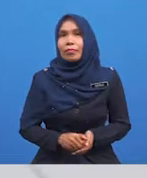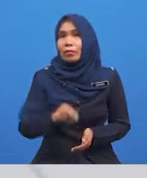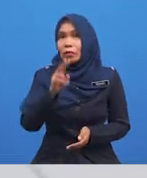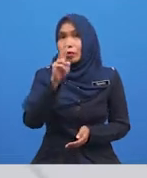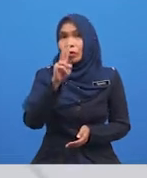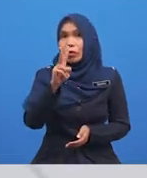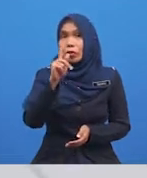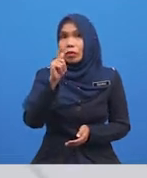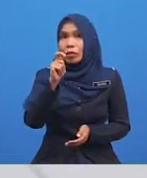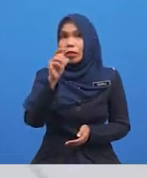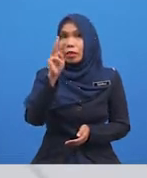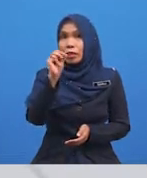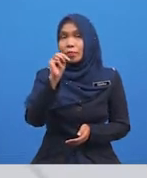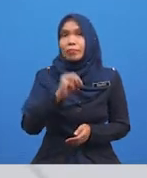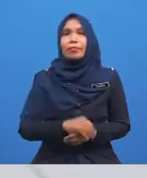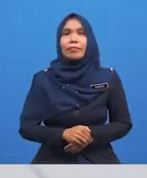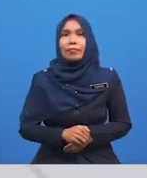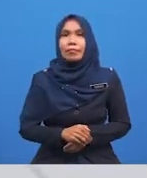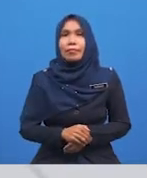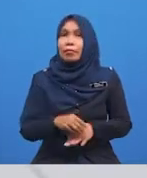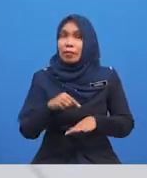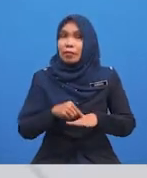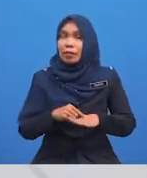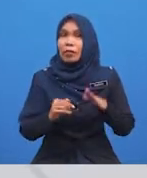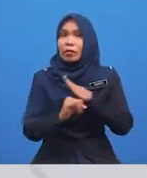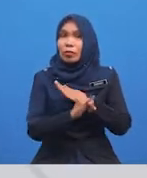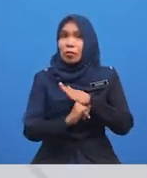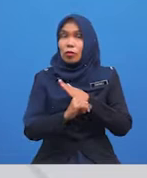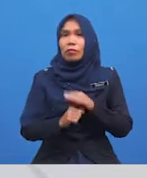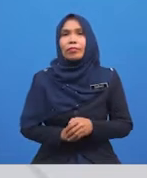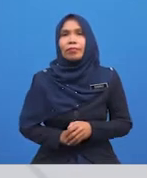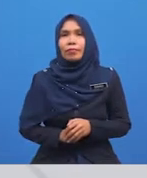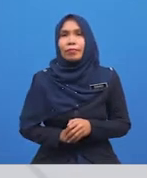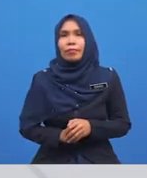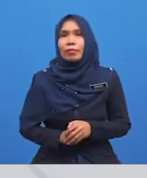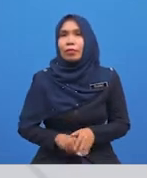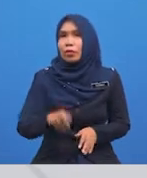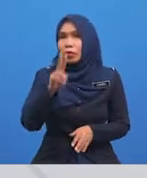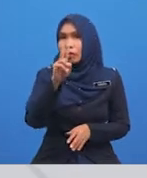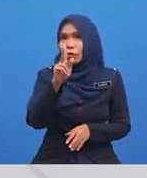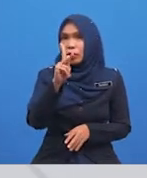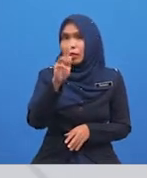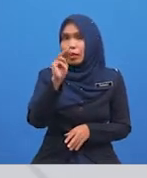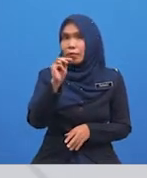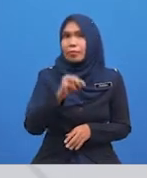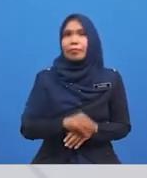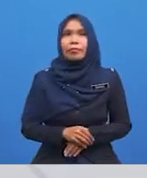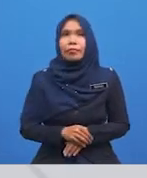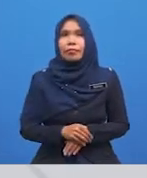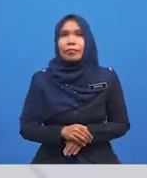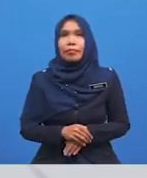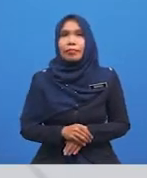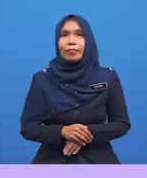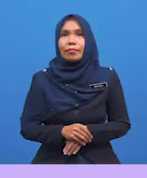Universiti Teknologi Malaysia, UTM Skudai Johor dan Universiti Kebangsaan Malaysia, UKM,